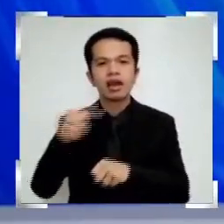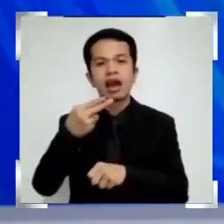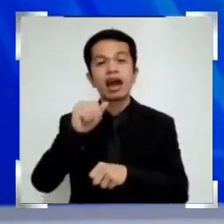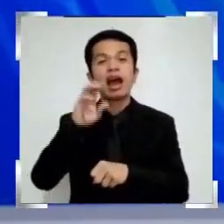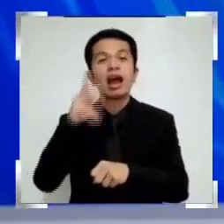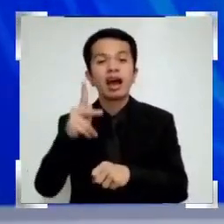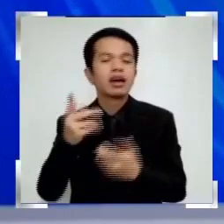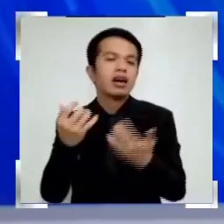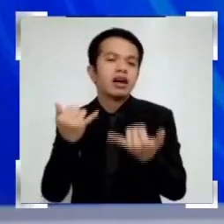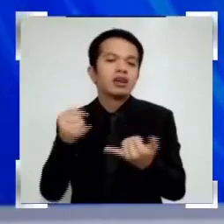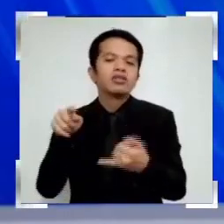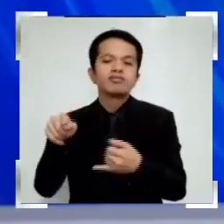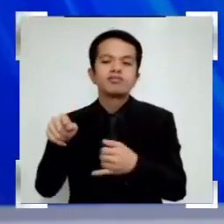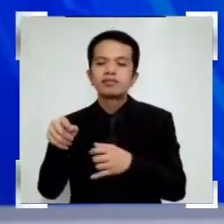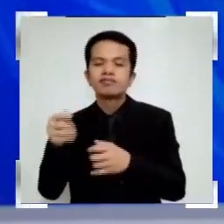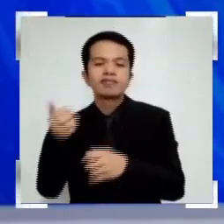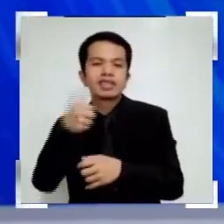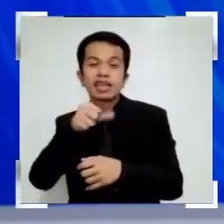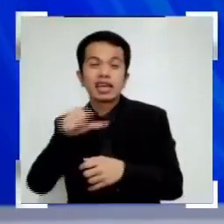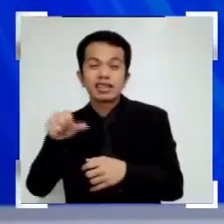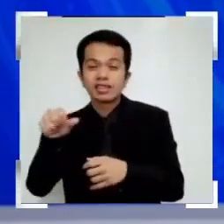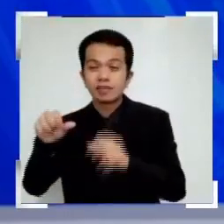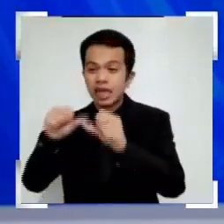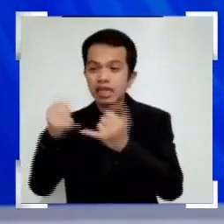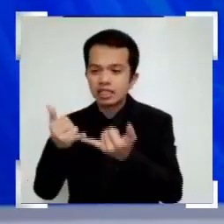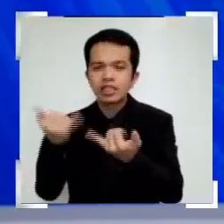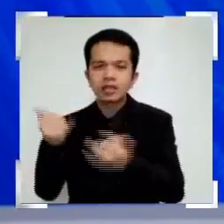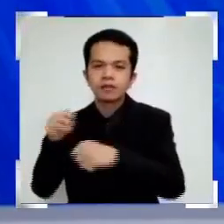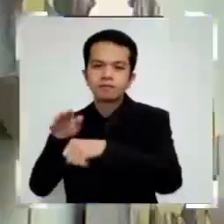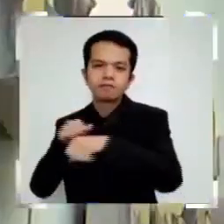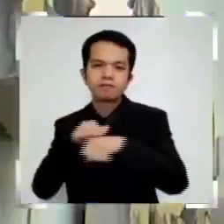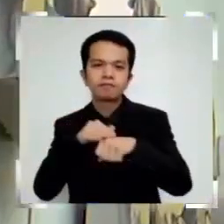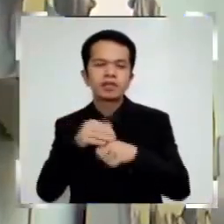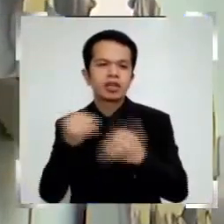mga apektadong ahensya. Saksi, si Joseph Moro.